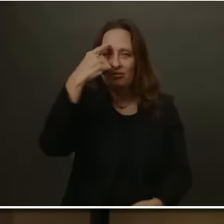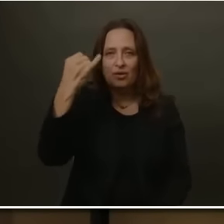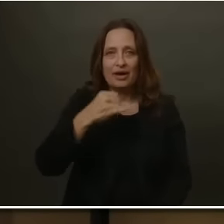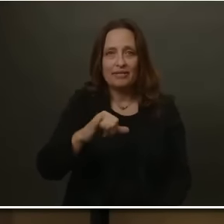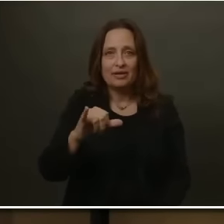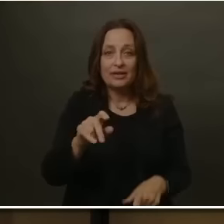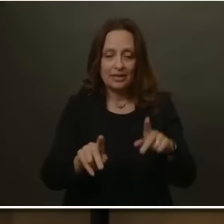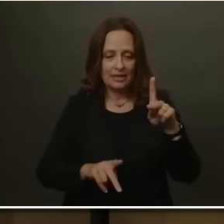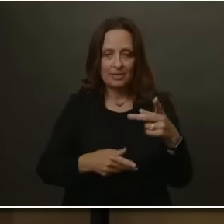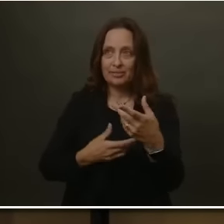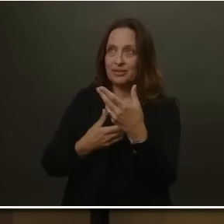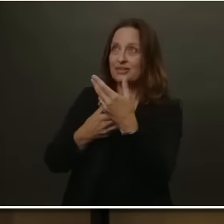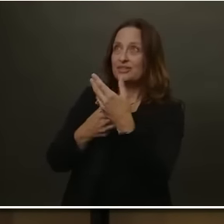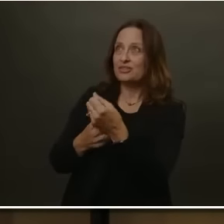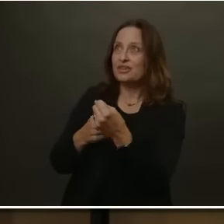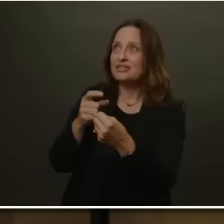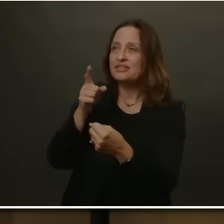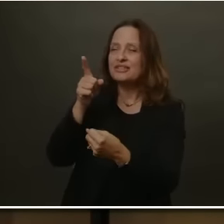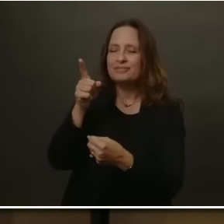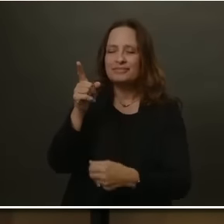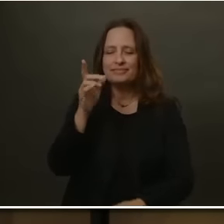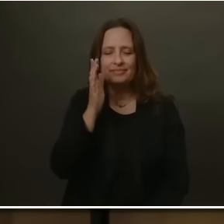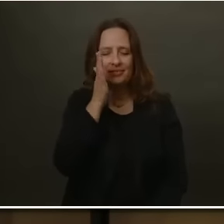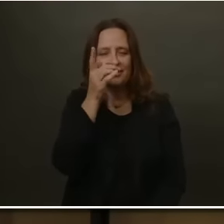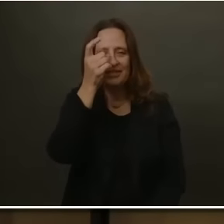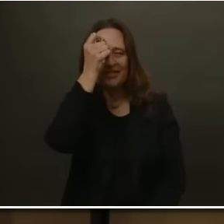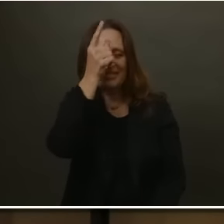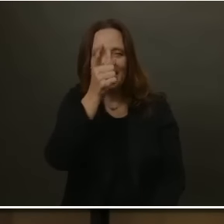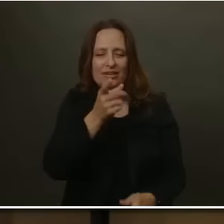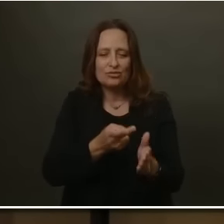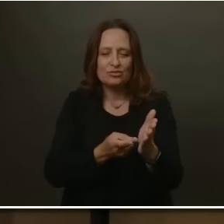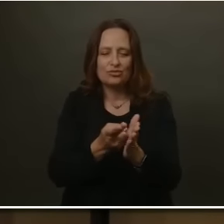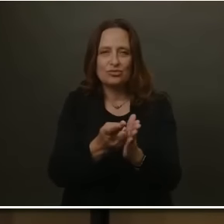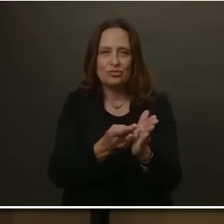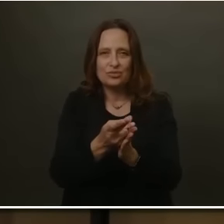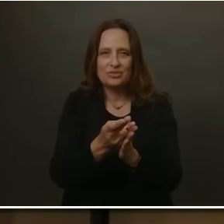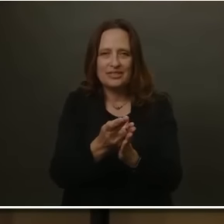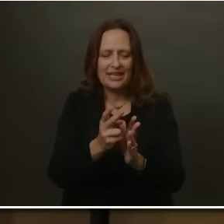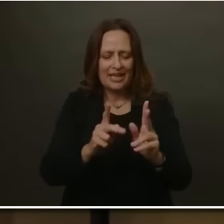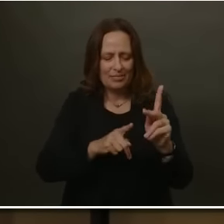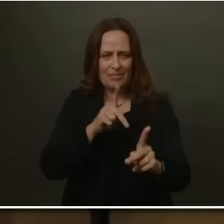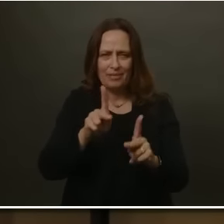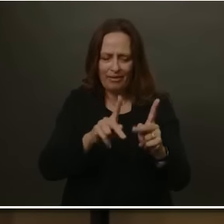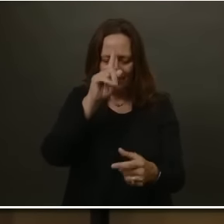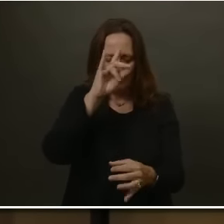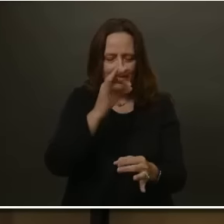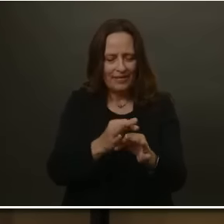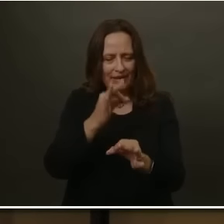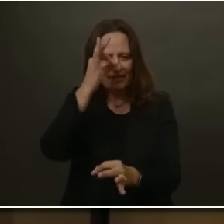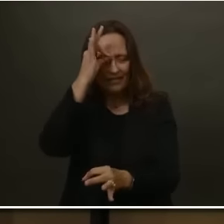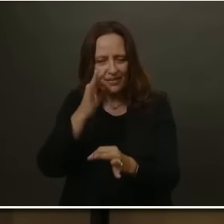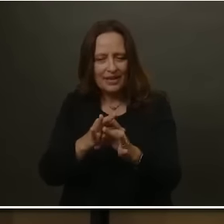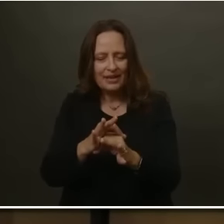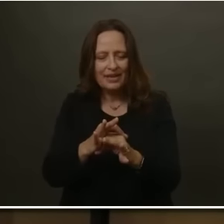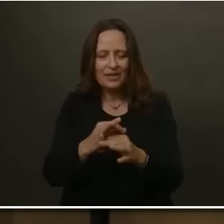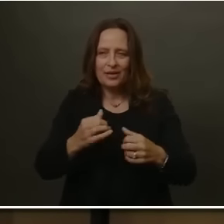uri baundu. Du e ya ikanda. Bu un de guap dukai nui